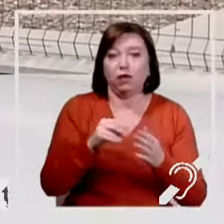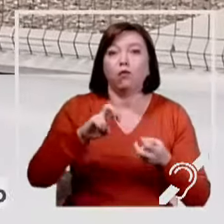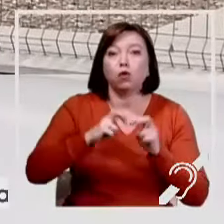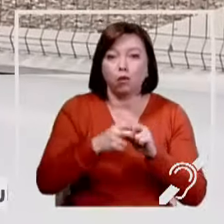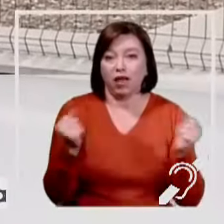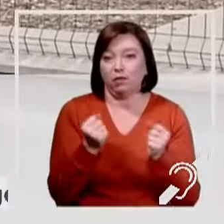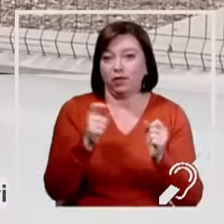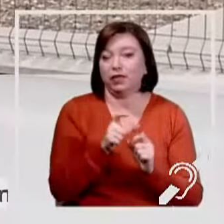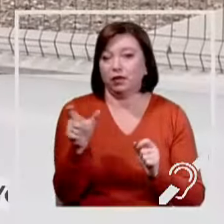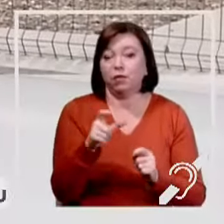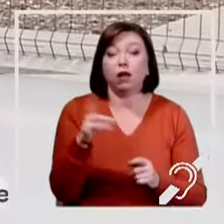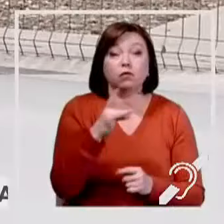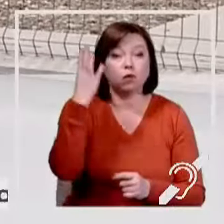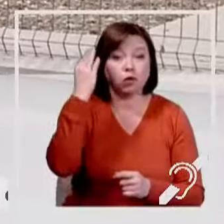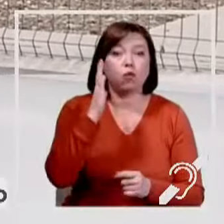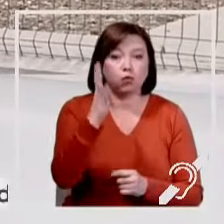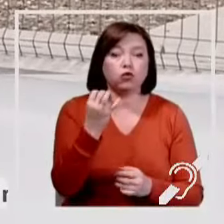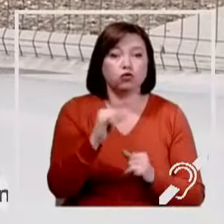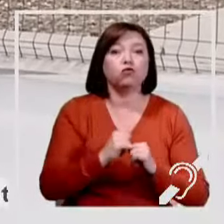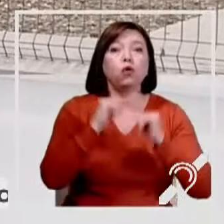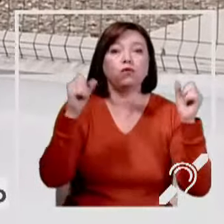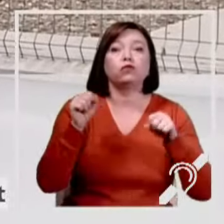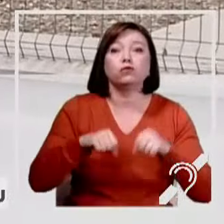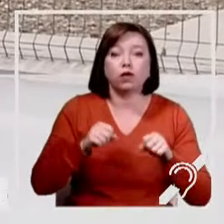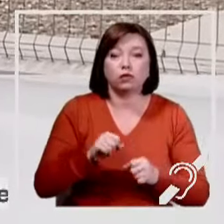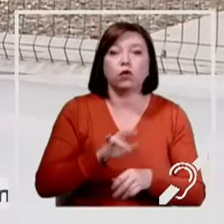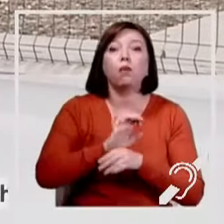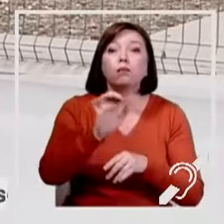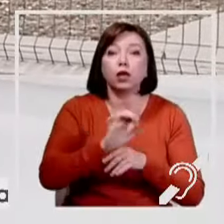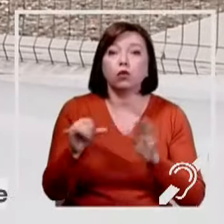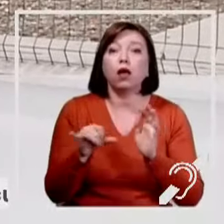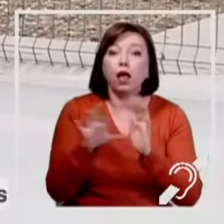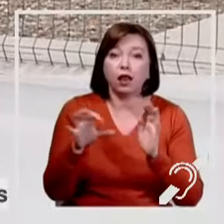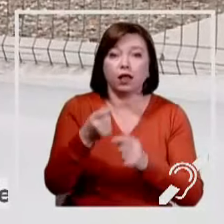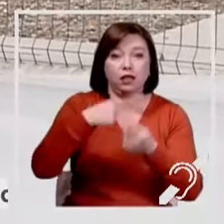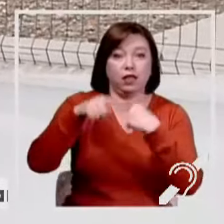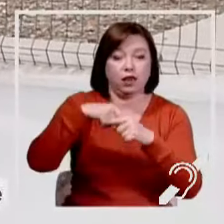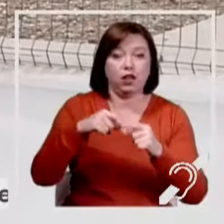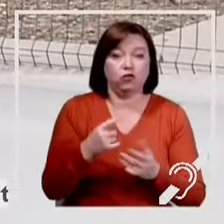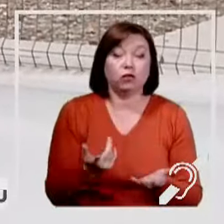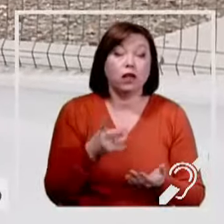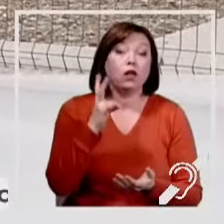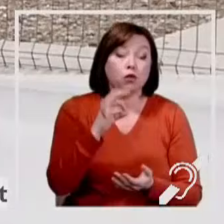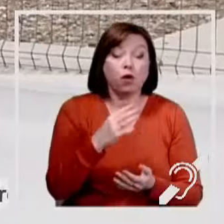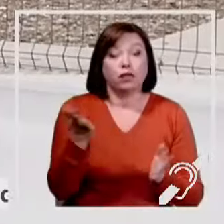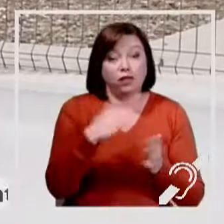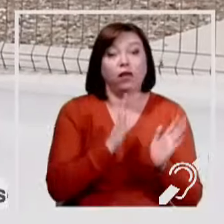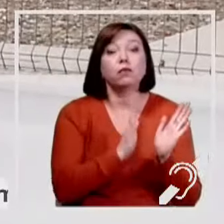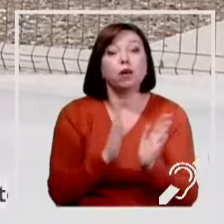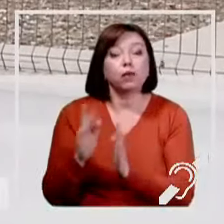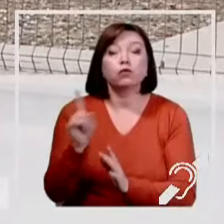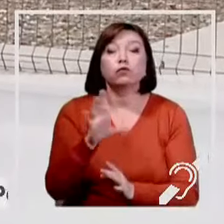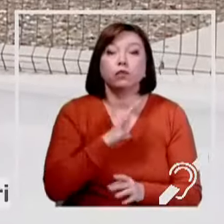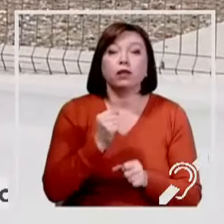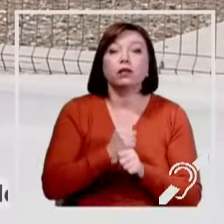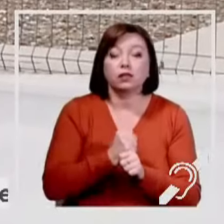curentă. Republica Moldova urmează să-și crească și capacitatea de producere a energiei regenerabile. Dar să le luăm pe rând și să vedem ce pași au